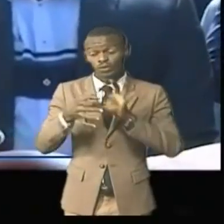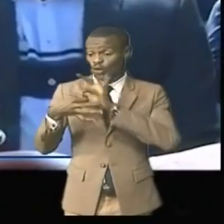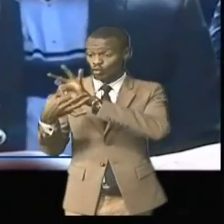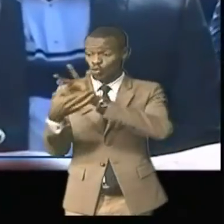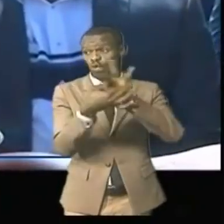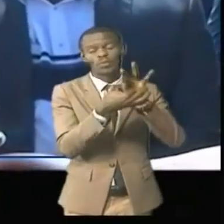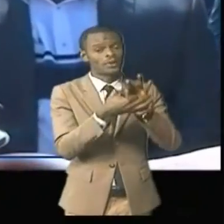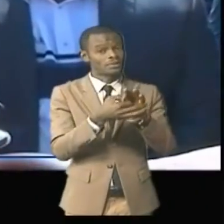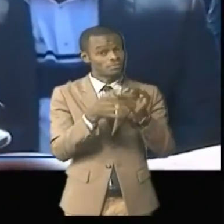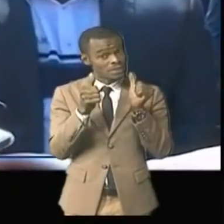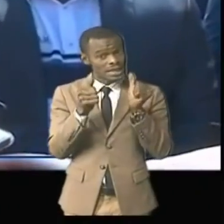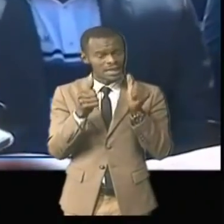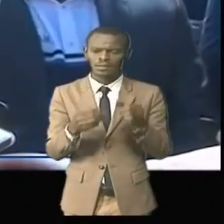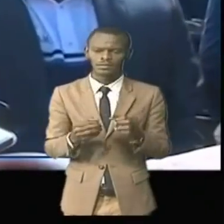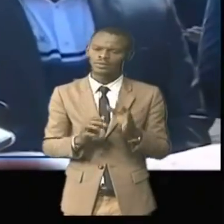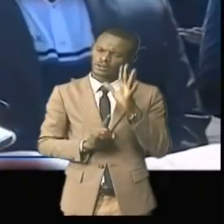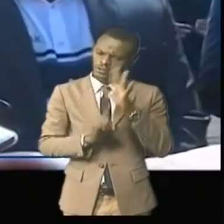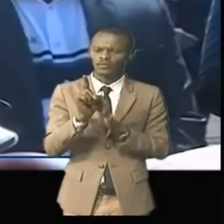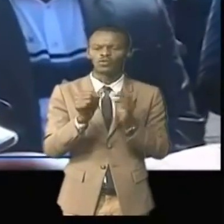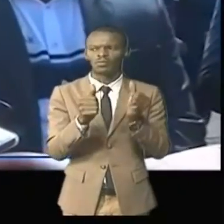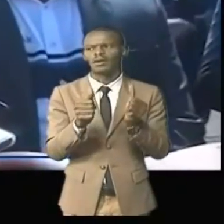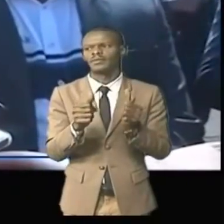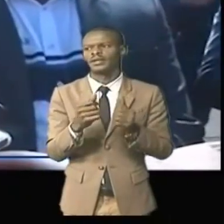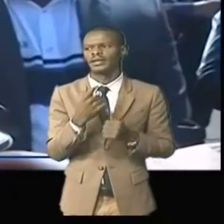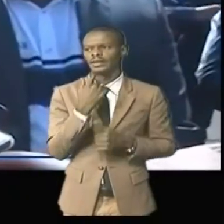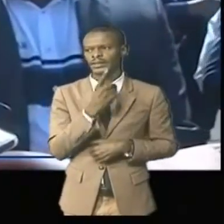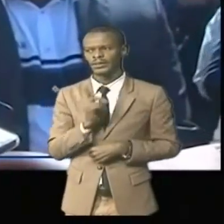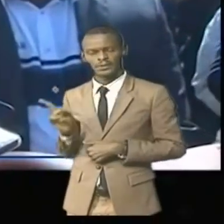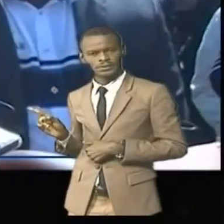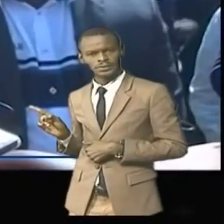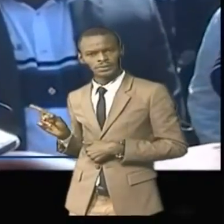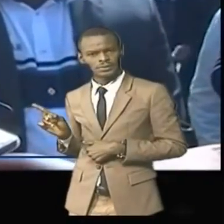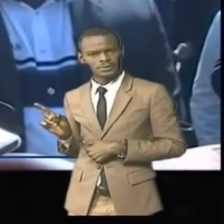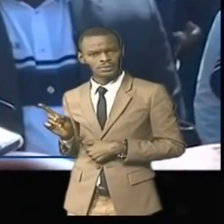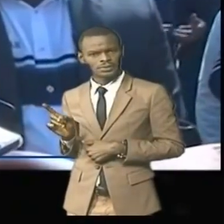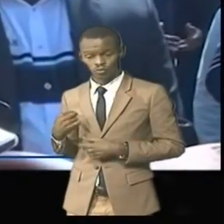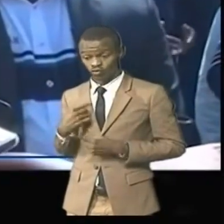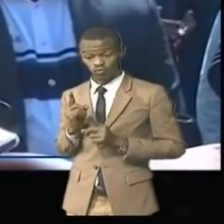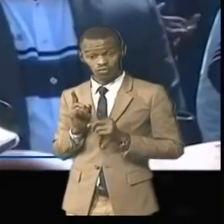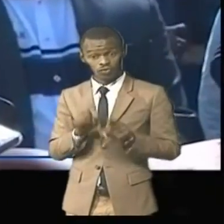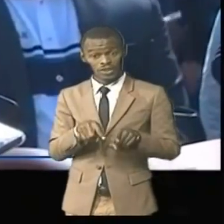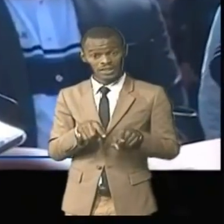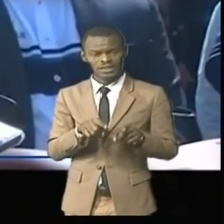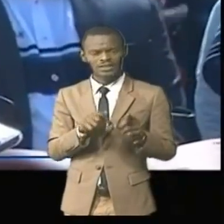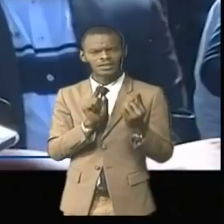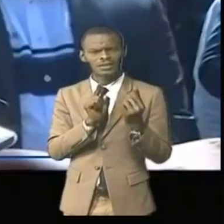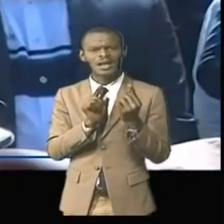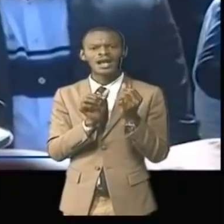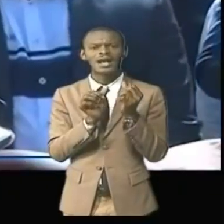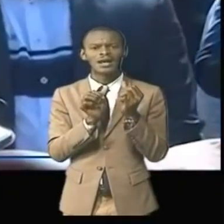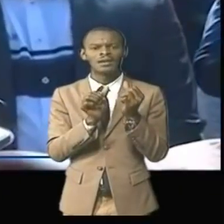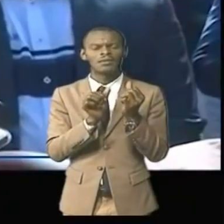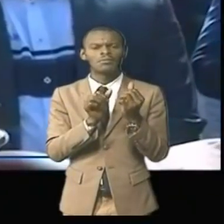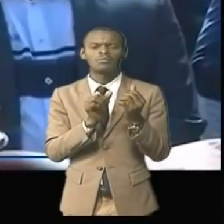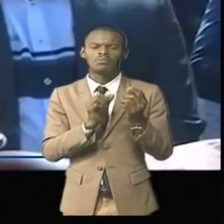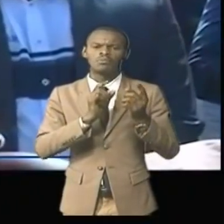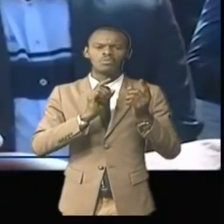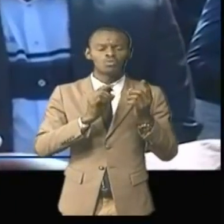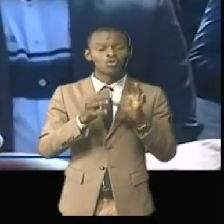Comme venait de le dire le gouverneur de la Tchopo, c'est dans le cadre de la collaboration, de la